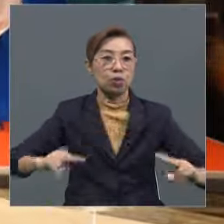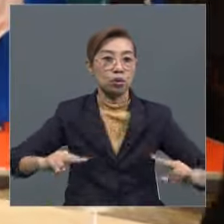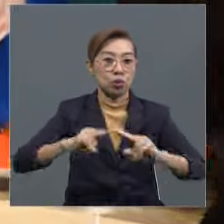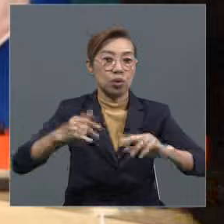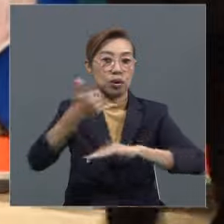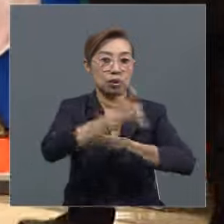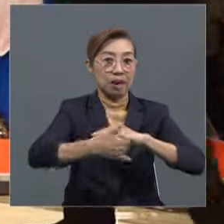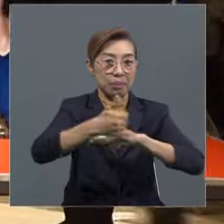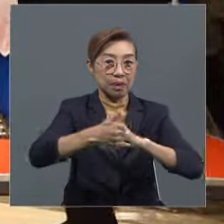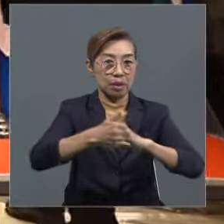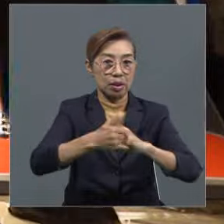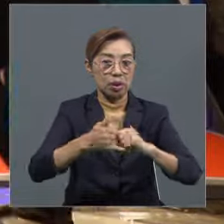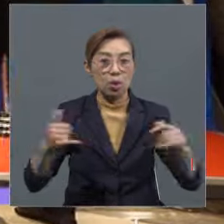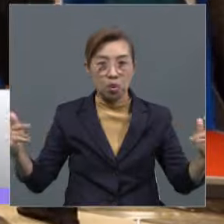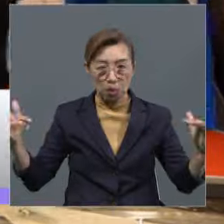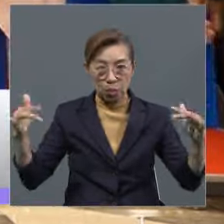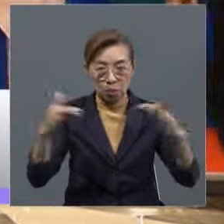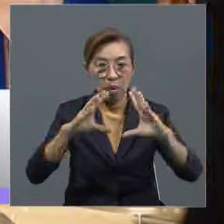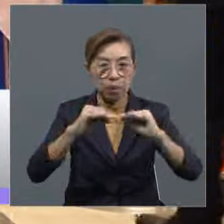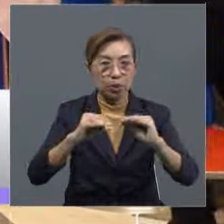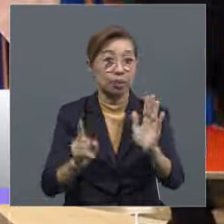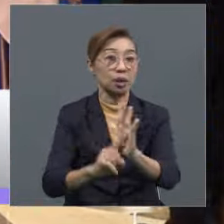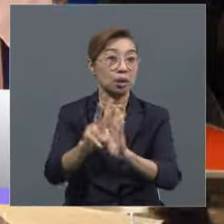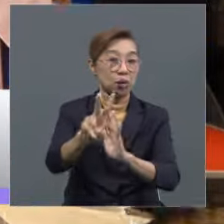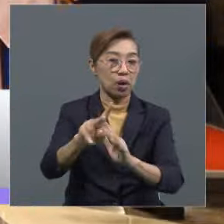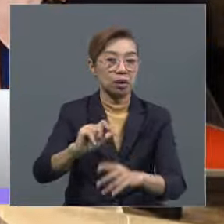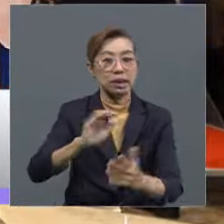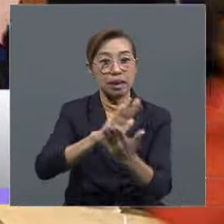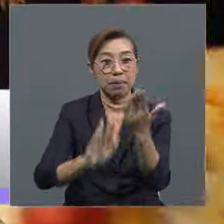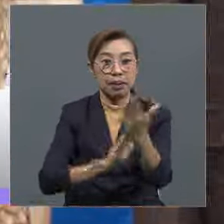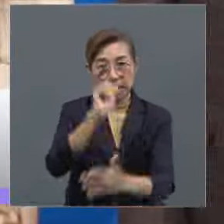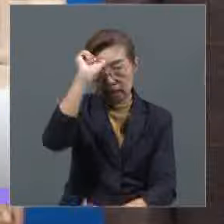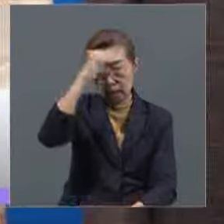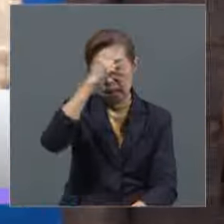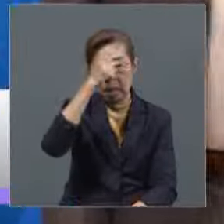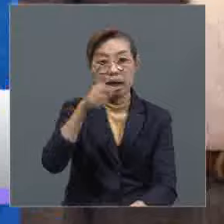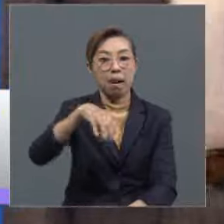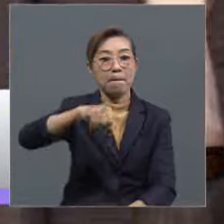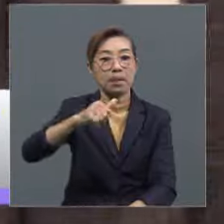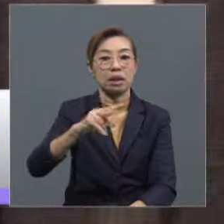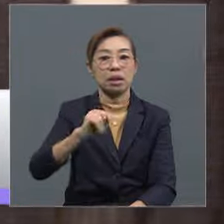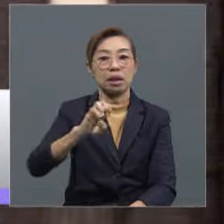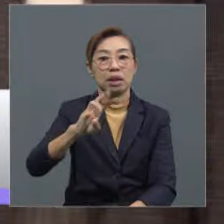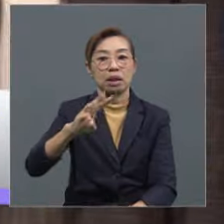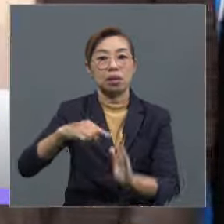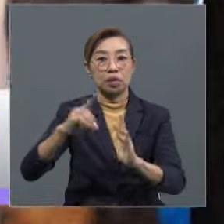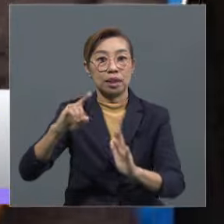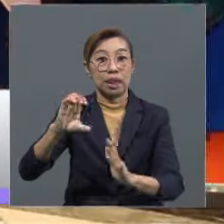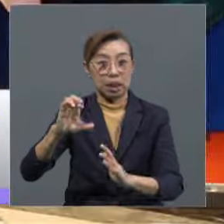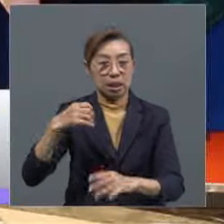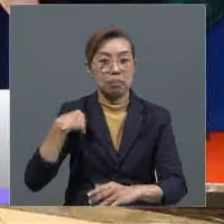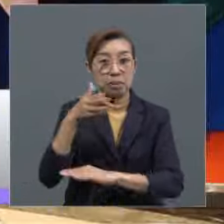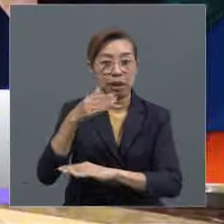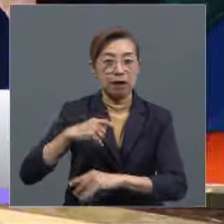อย่างไม่เป็นทางการครั้งที่2ที่กรุงนิลีประเทศอินเดียโดยมีสมาชิกจาก 6ประเทศผู้ร่วมก่อตั้งก็คือบังคลาเทศ